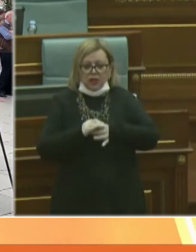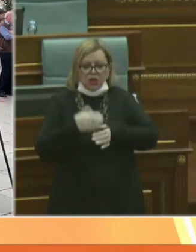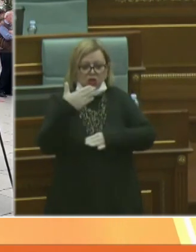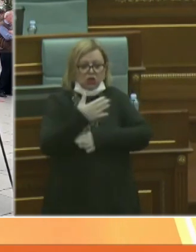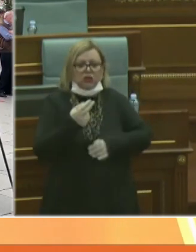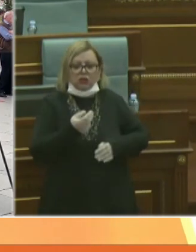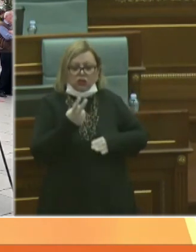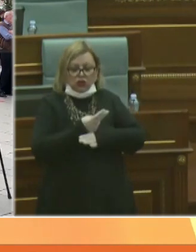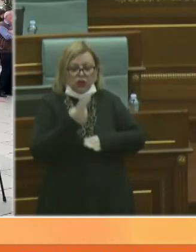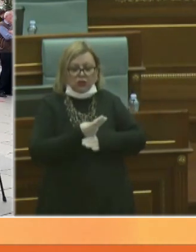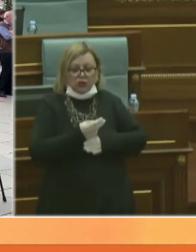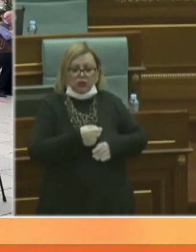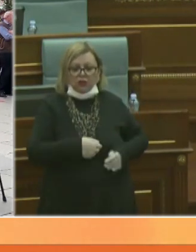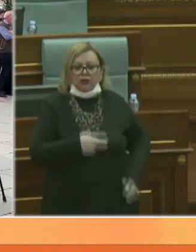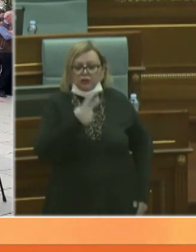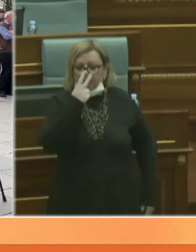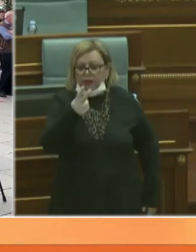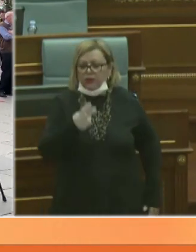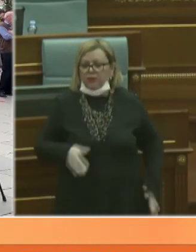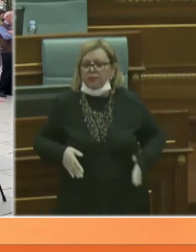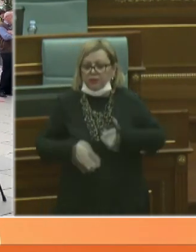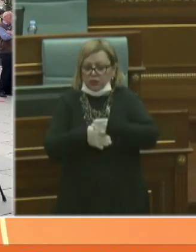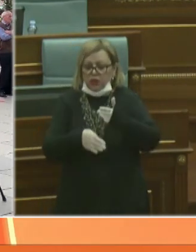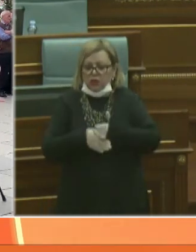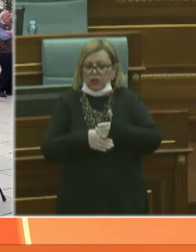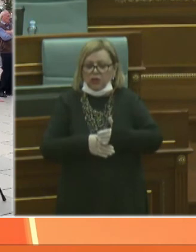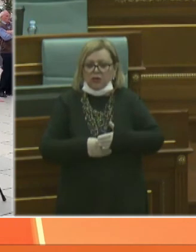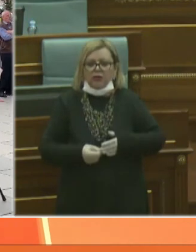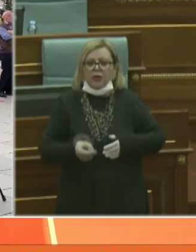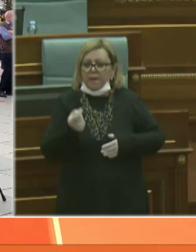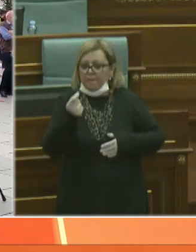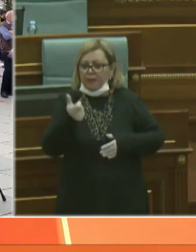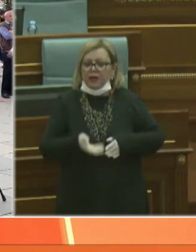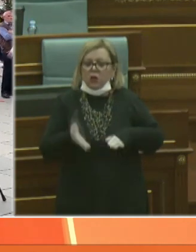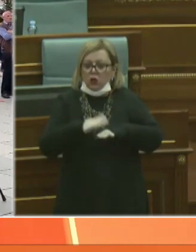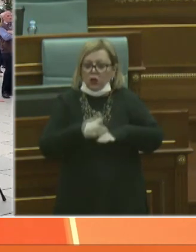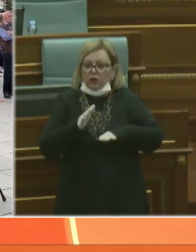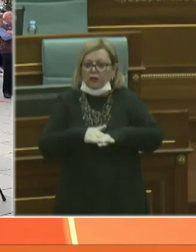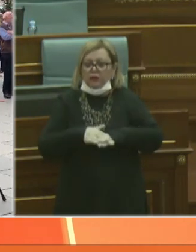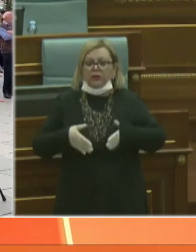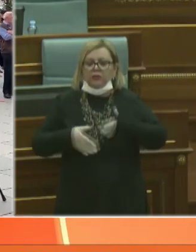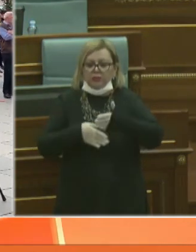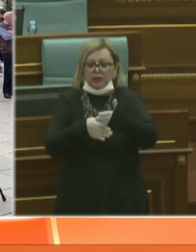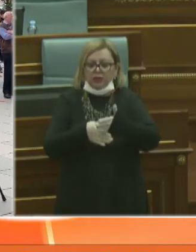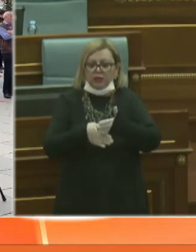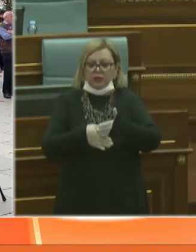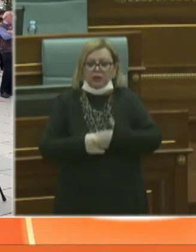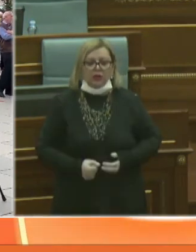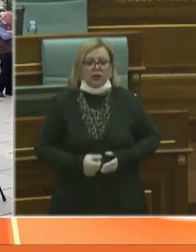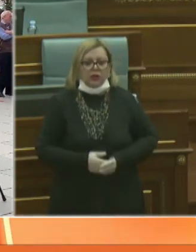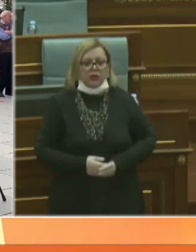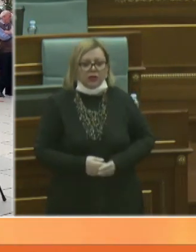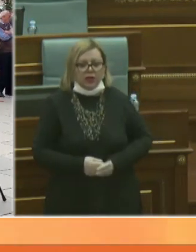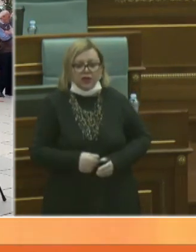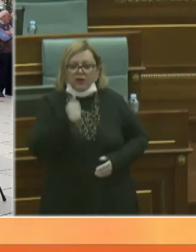publike, ku kemi parapa mbështetje tyre për të mbulu kostot minimale të operimit dhe mbështetje për